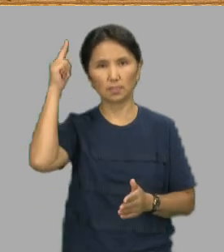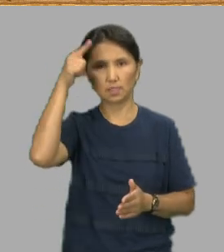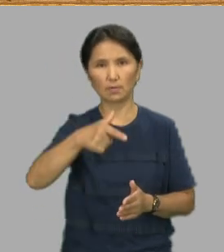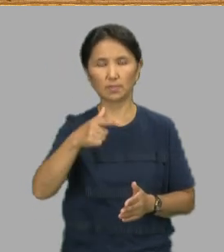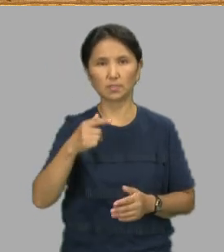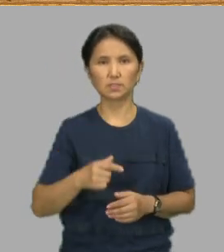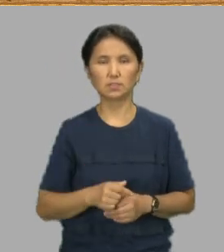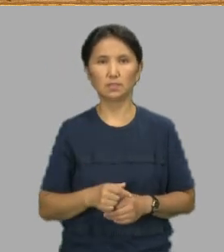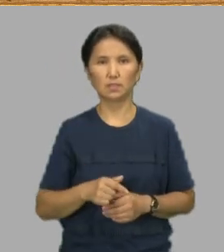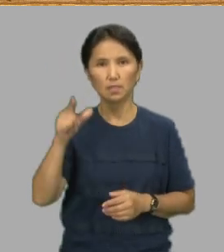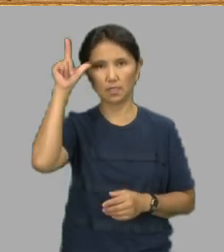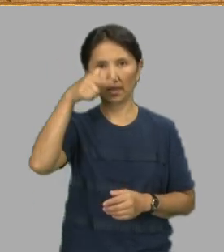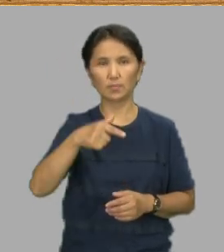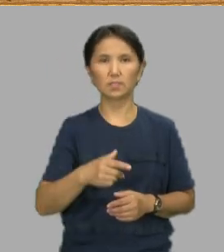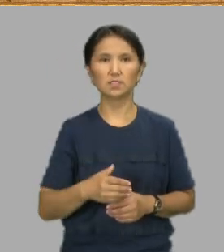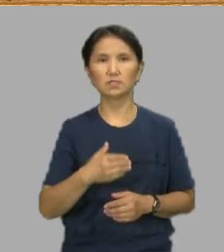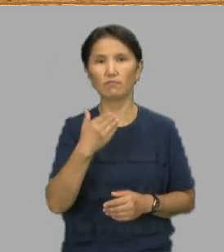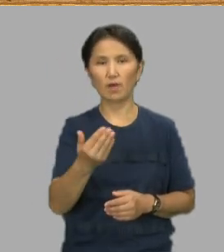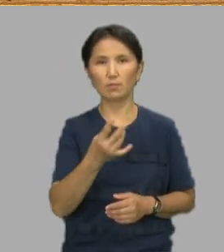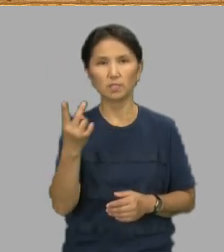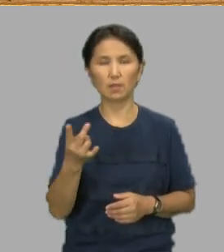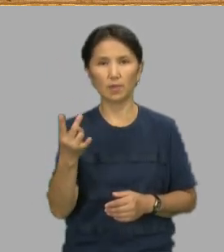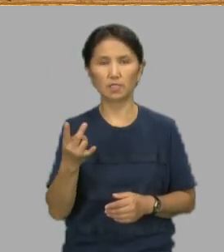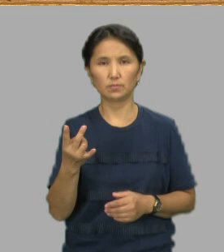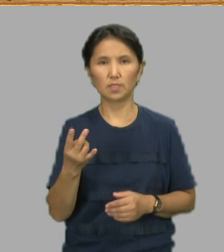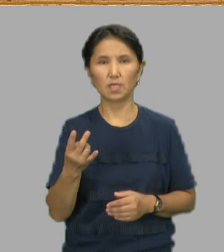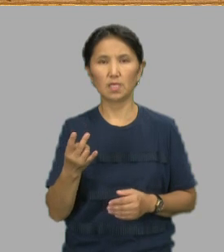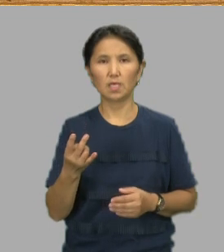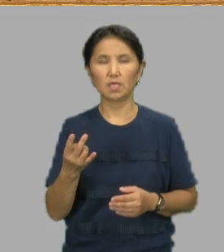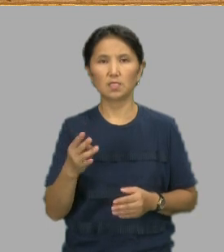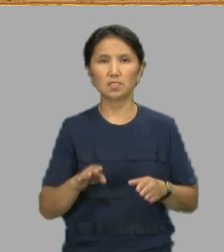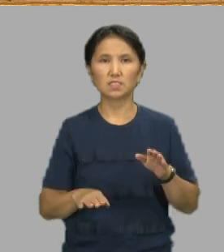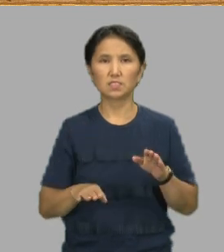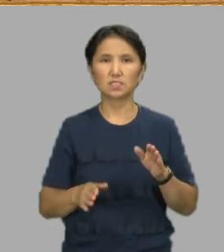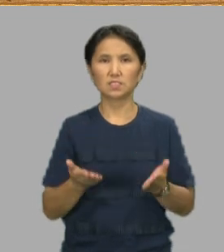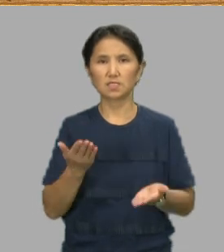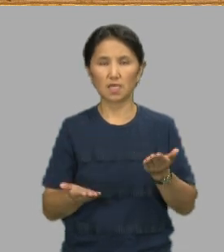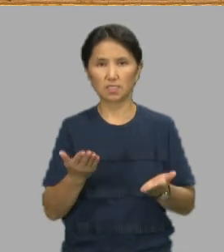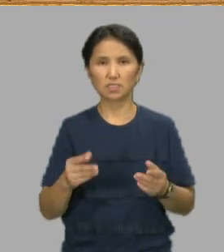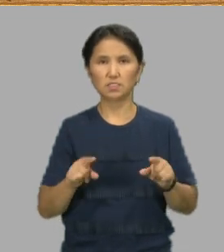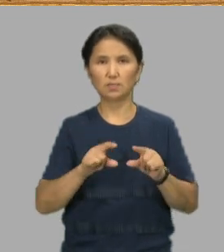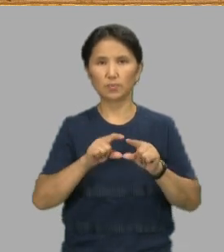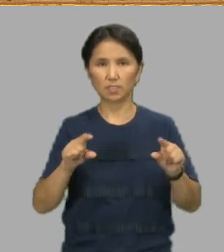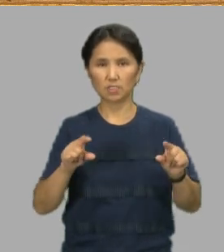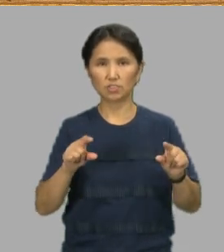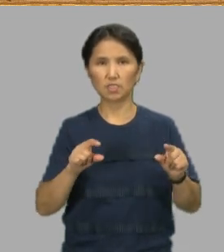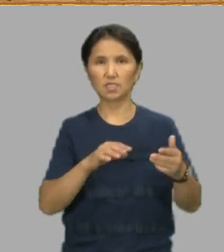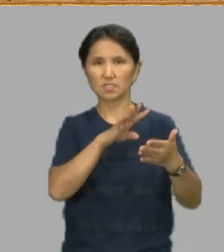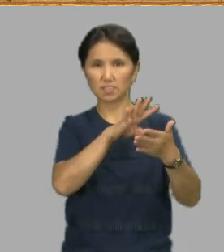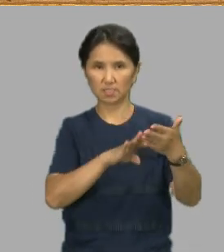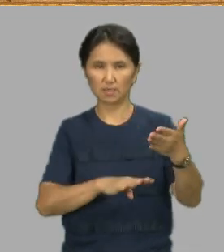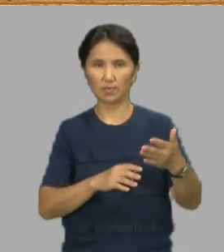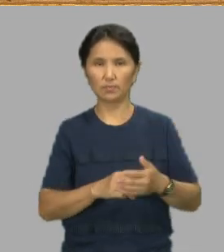улучшает грамотность. Вам необходимо соотнести предложения со